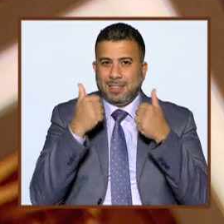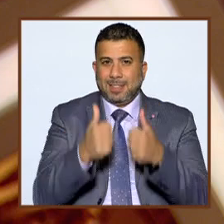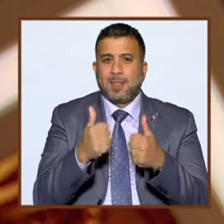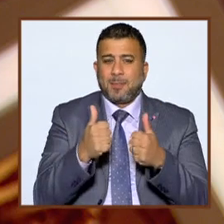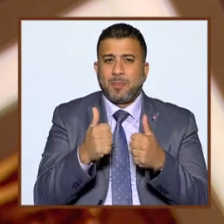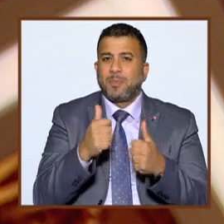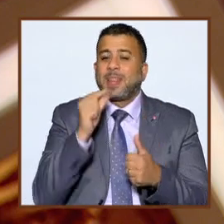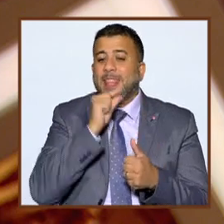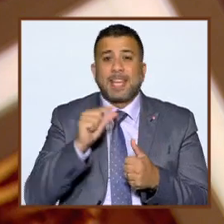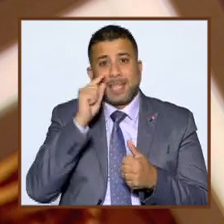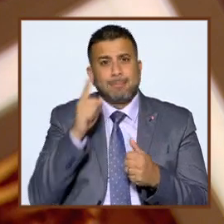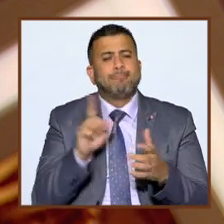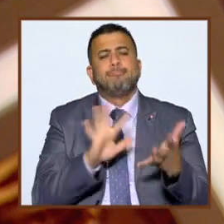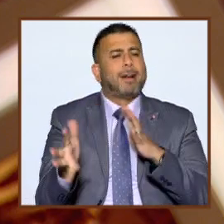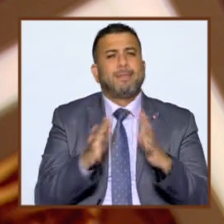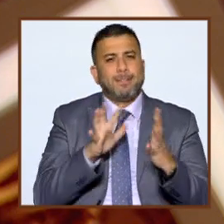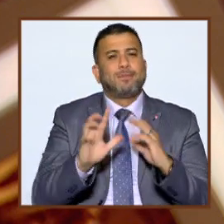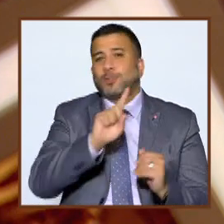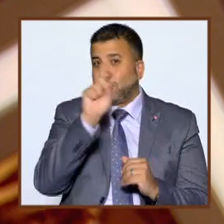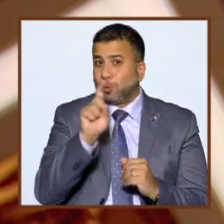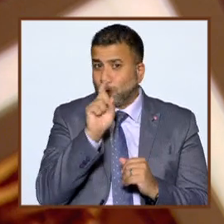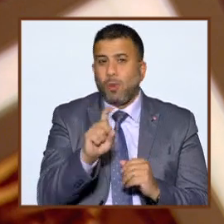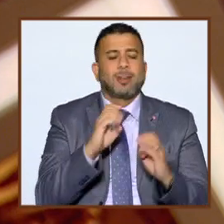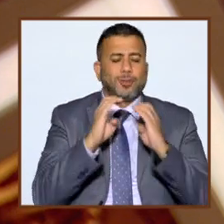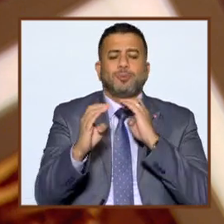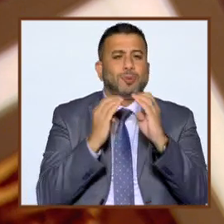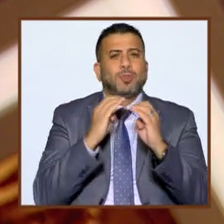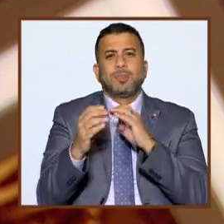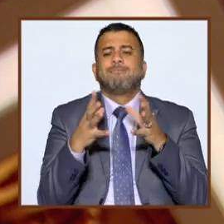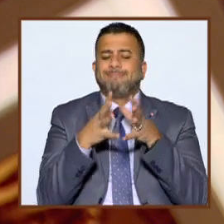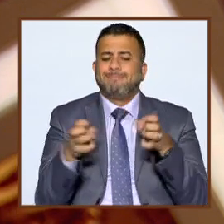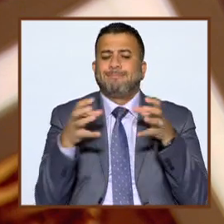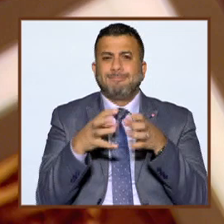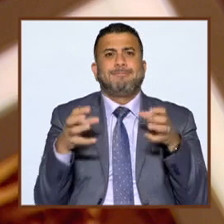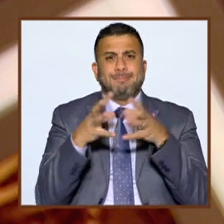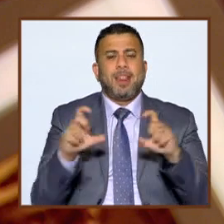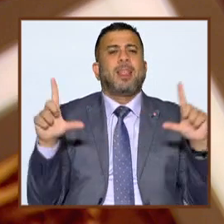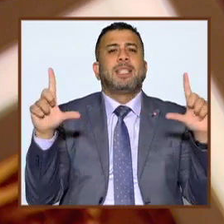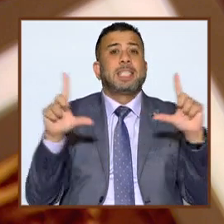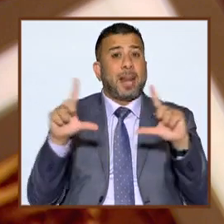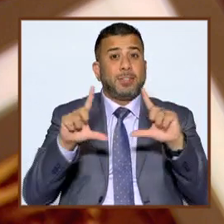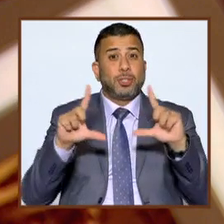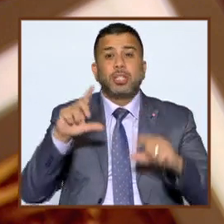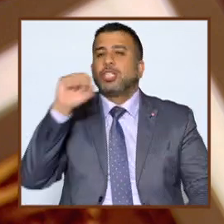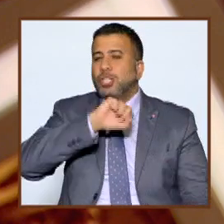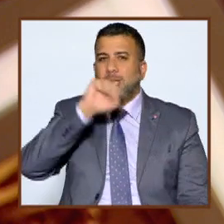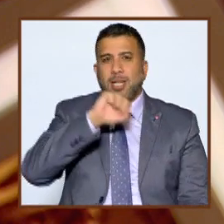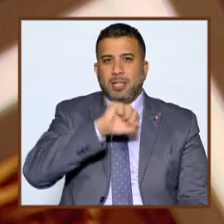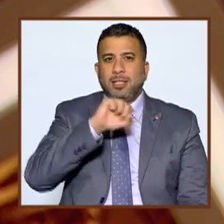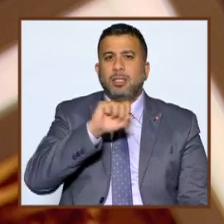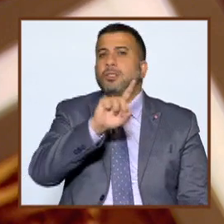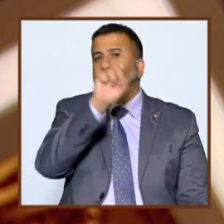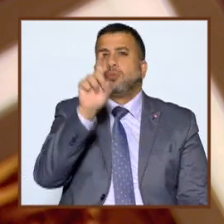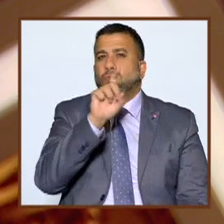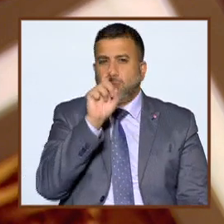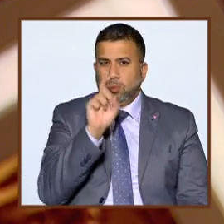اللقاء المتجدد من برنامجكم الذي أجيب فيه على أسئلتكم واستفساراتكم على هواتف البرنامج.